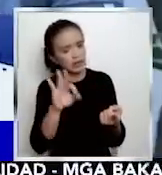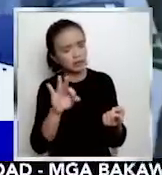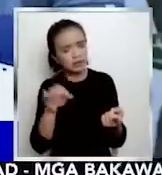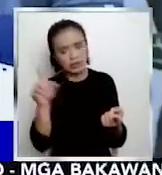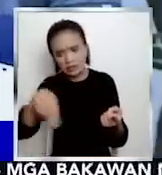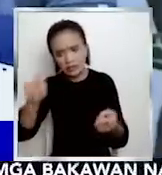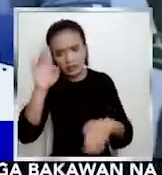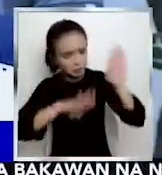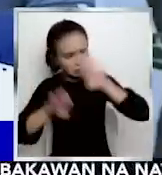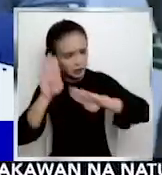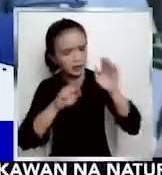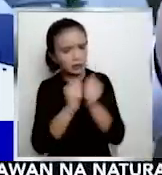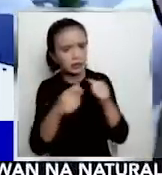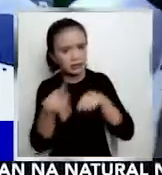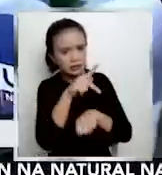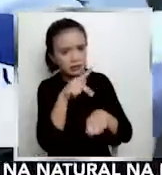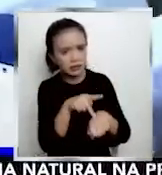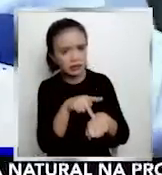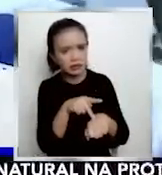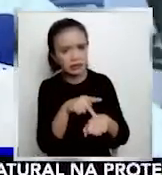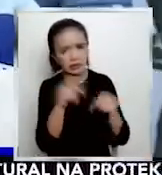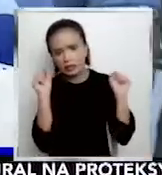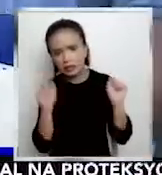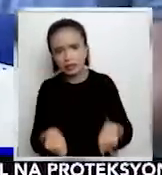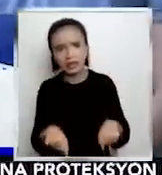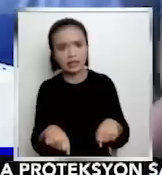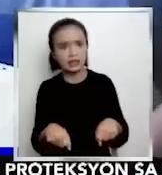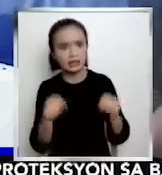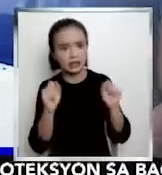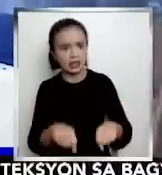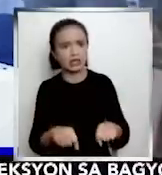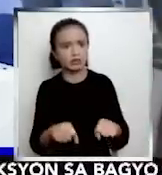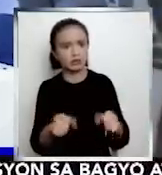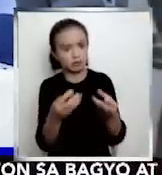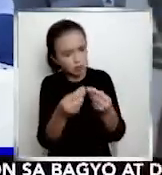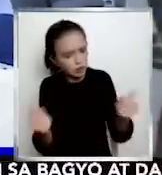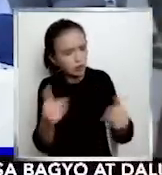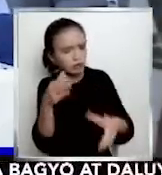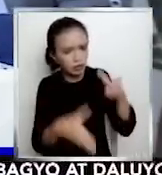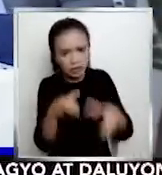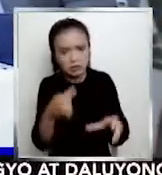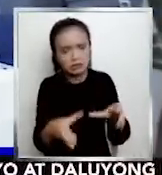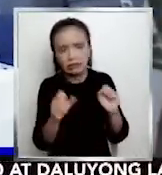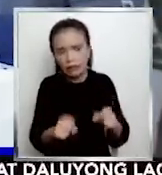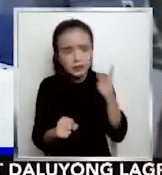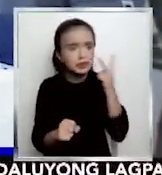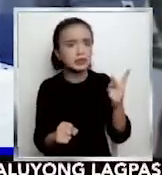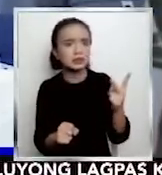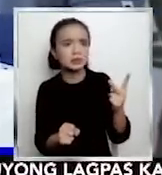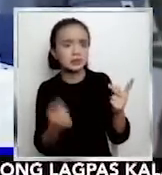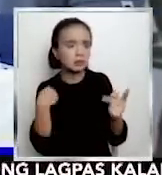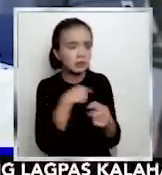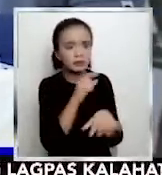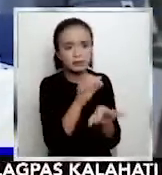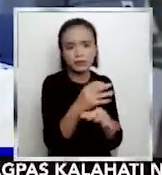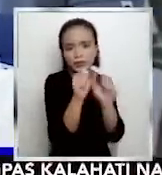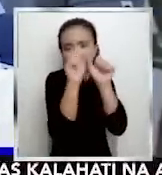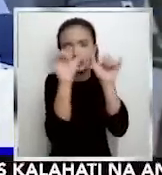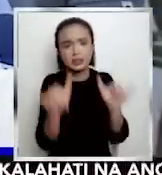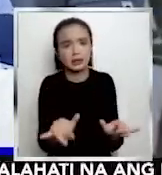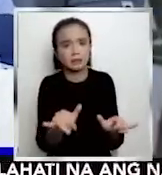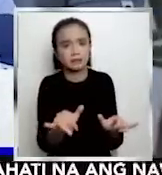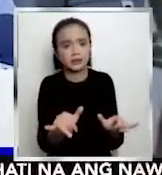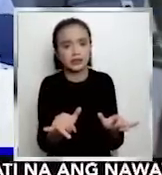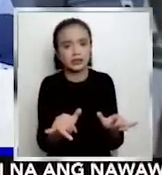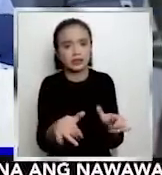gawin yan. We can finish these cases. We don't need that. Inaayos na rin namin ang sistema. These are crimes committed in the